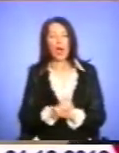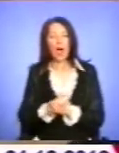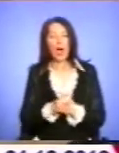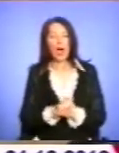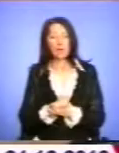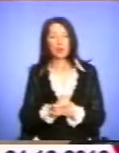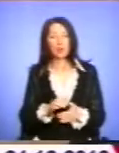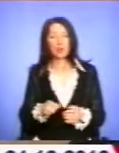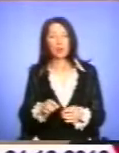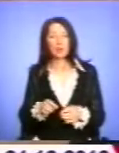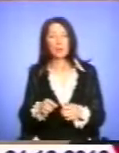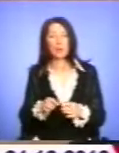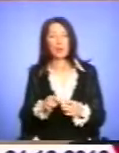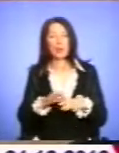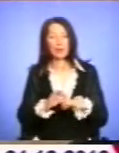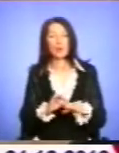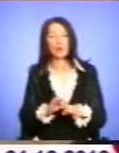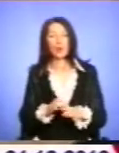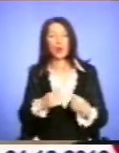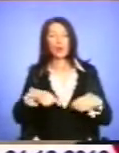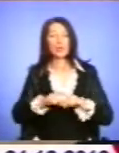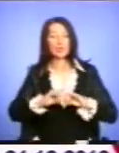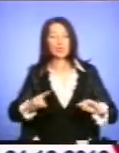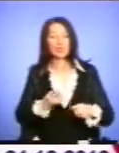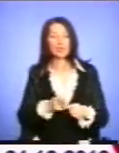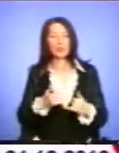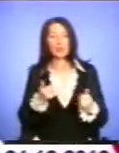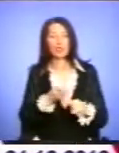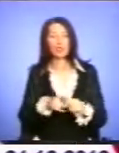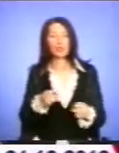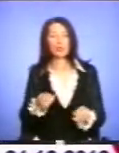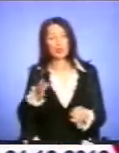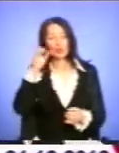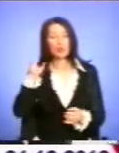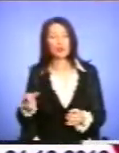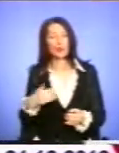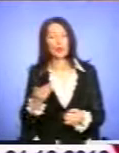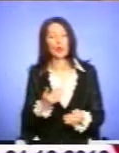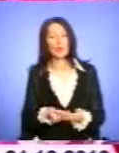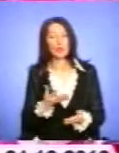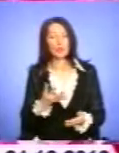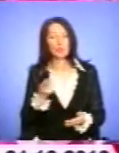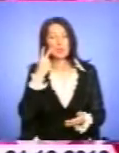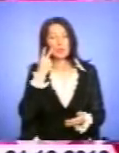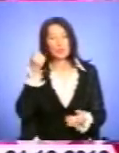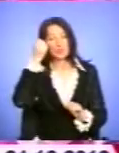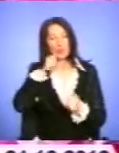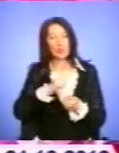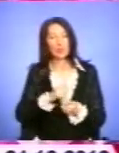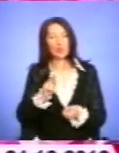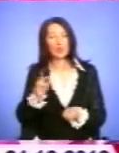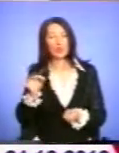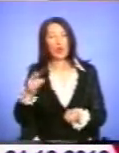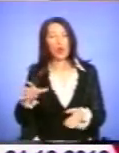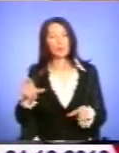присвячену цьому світлому чоловікові, бо він того вартий. Назавжди запам'ятали В'ячеслава Чорновола його побратими. Володимир